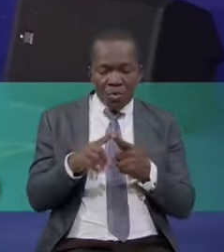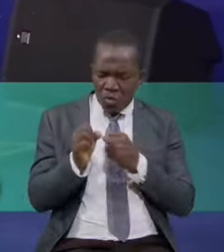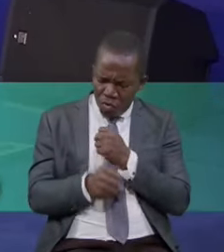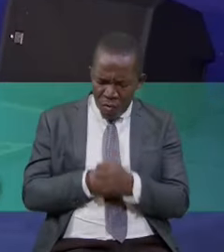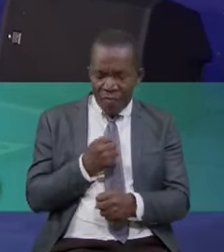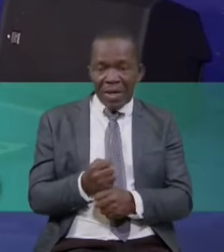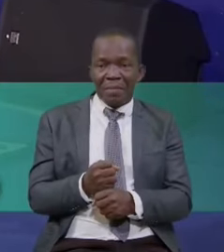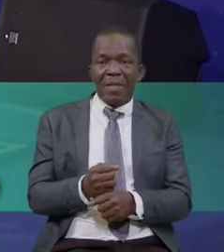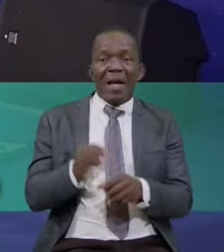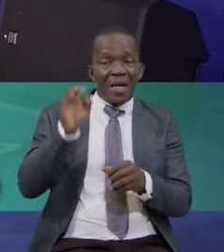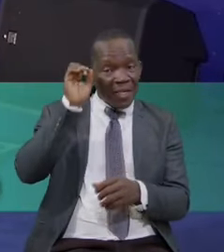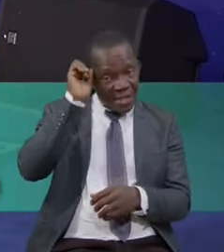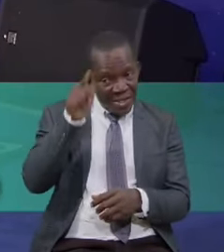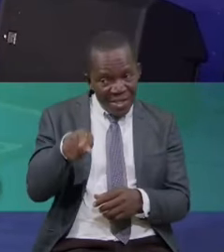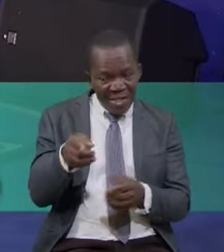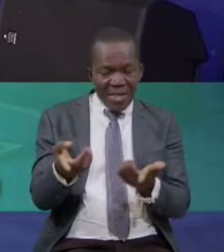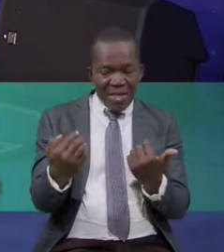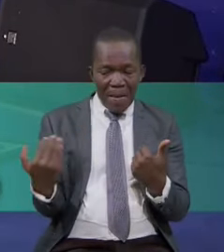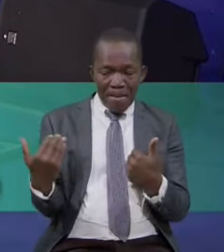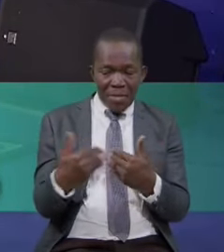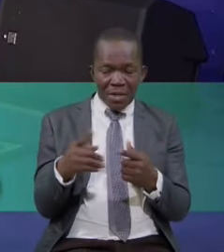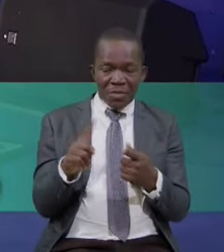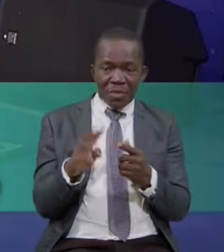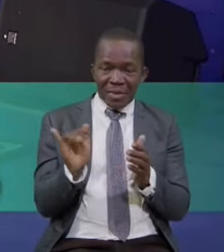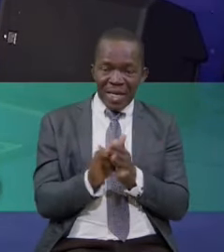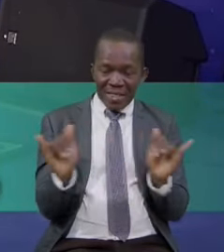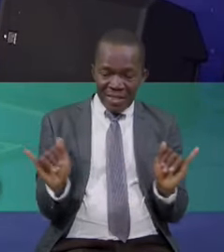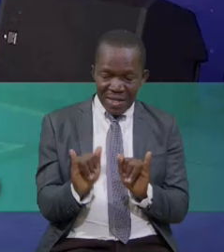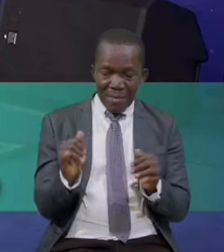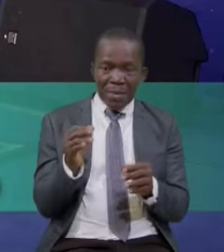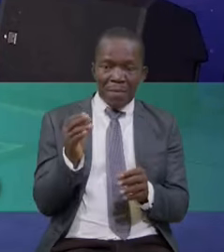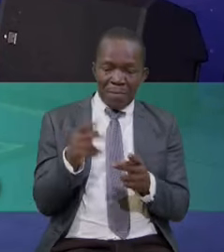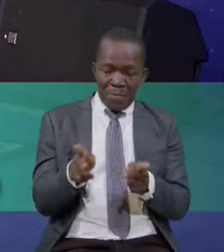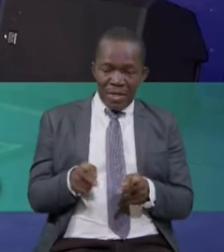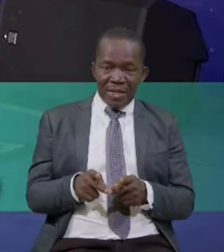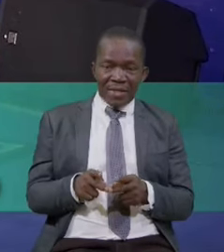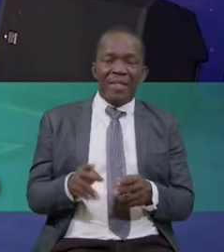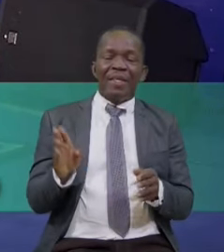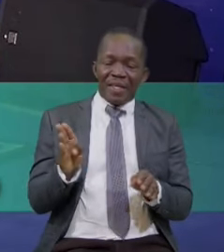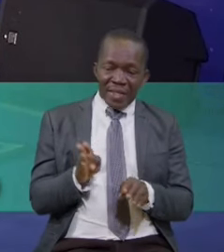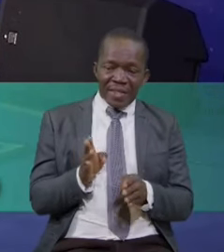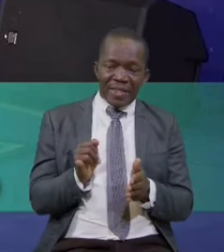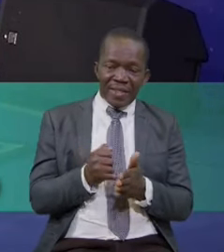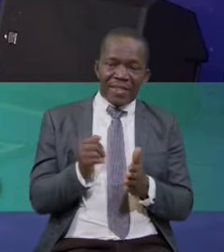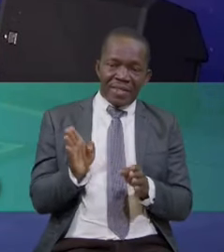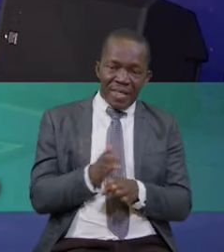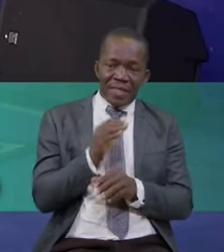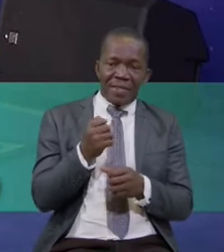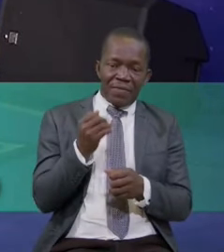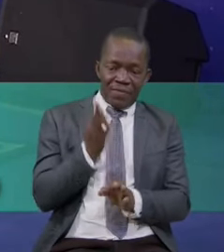revient au même endroit il faut la foi et va dire à Pharaon laisse aller mon